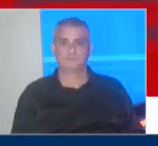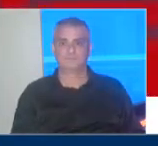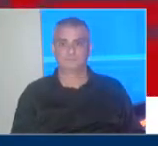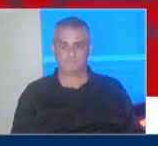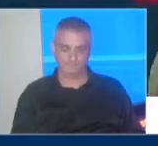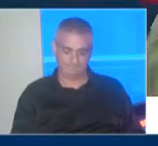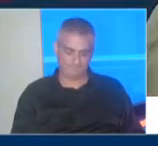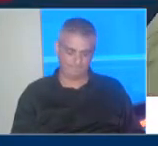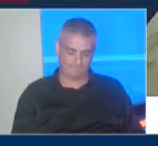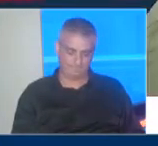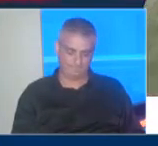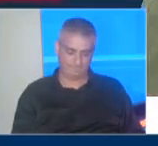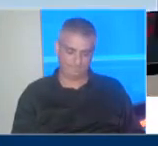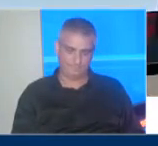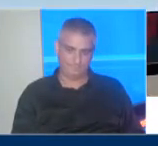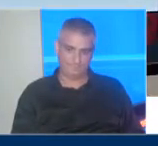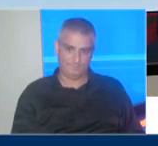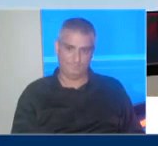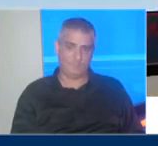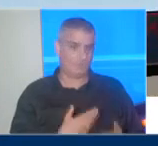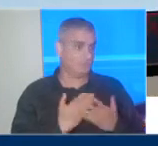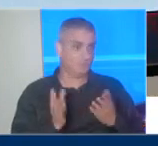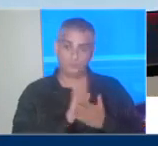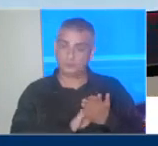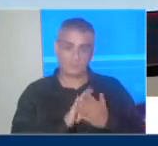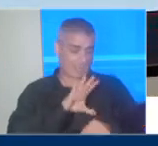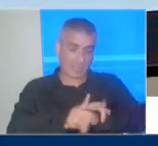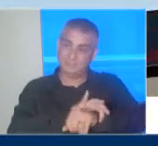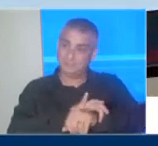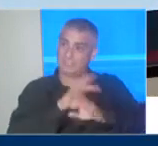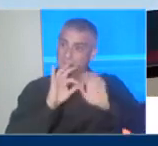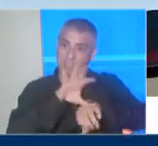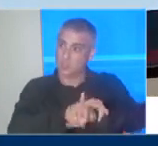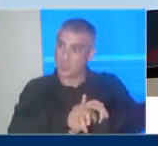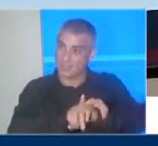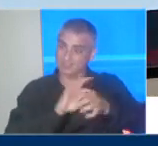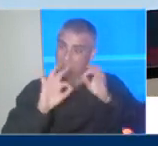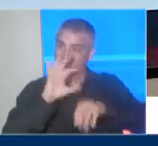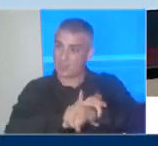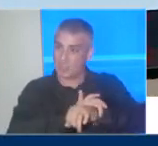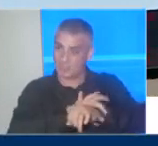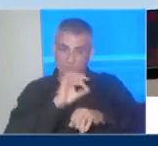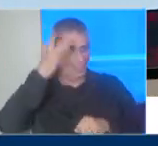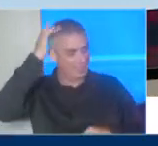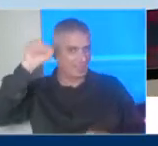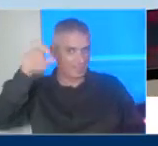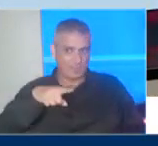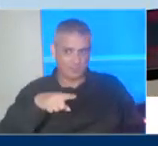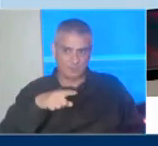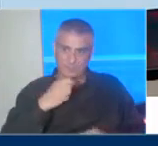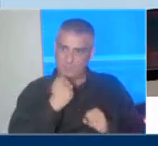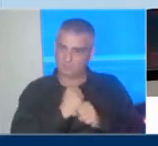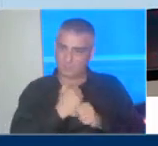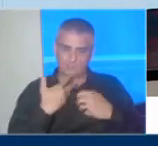עליהן. ותחוקק מדינות. כן, היא לא. אין שורה ארוכה. האזיק האלקטרוני, למשל, הסיפור של האזיק האלקטרוני של איתמר בן גביר, בסדר? בא